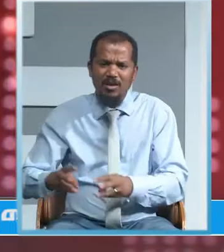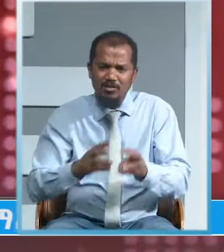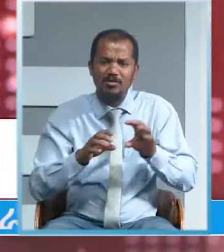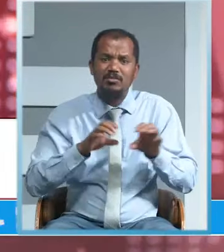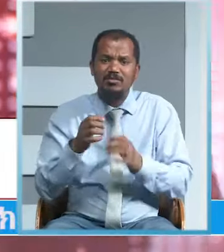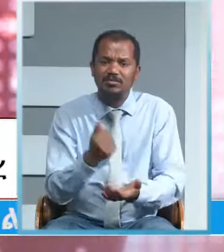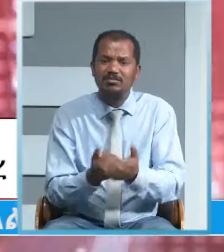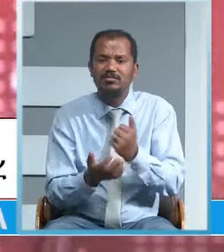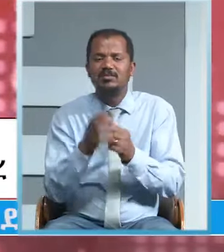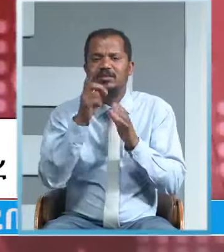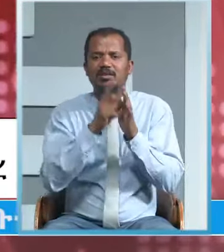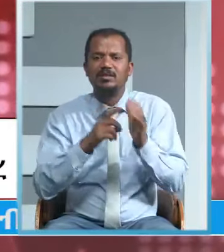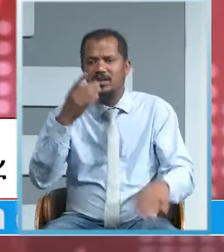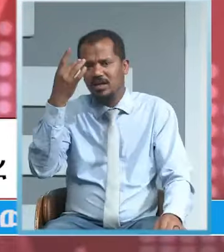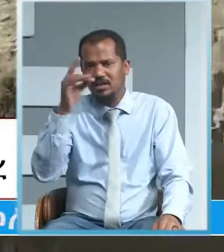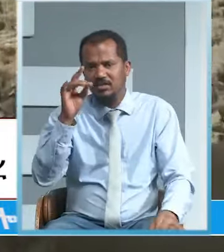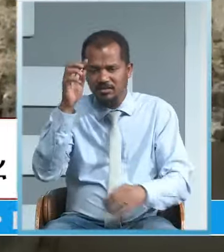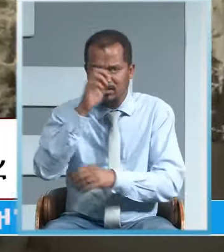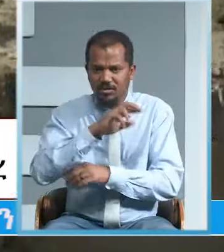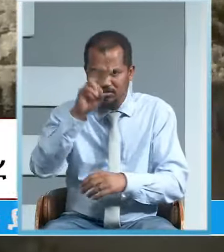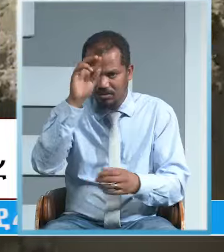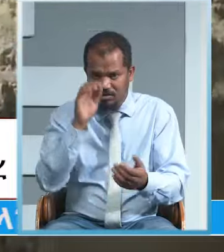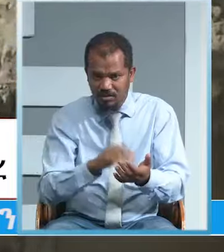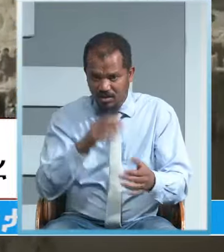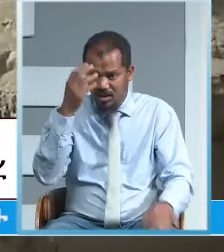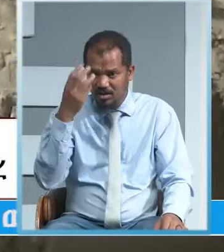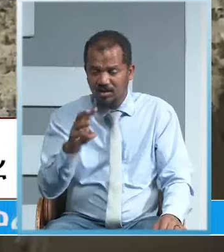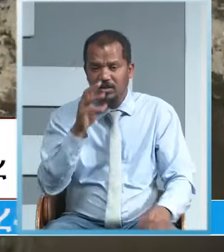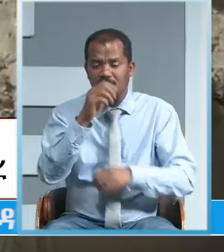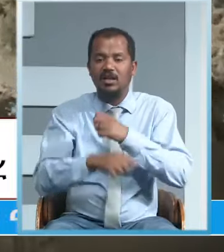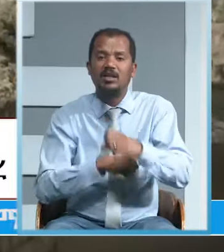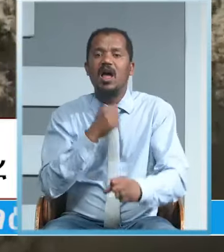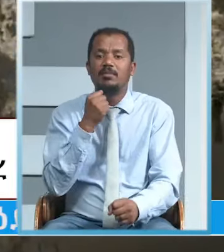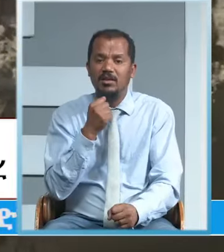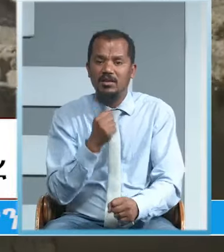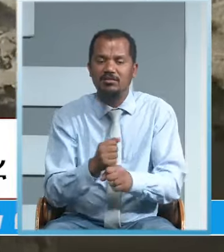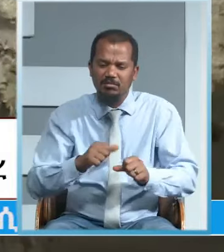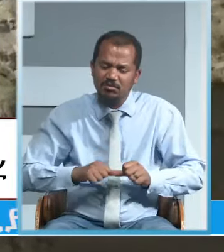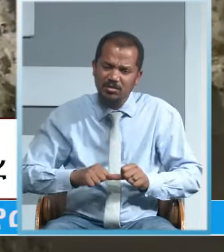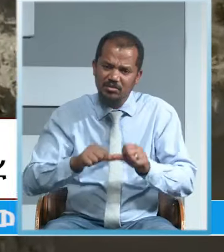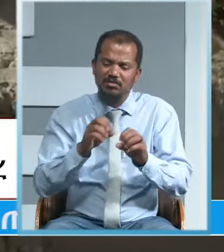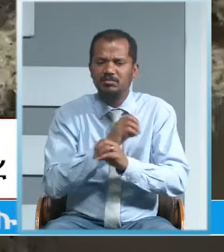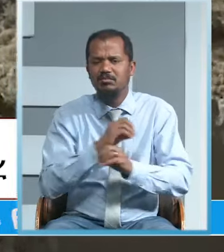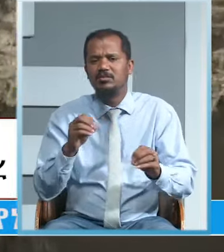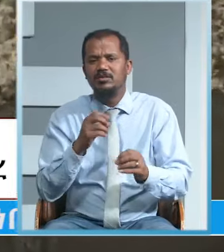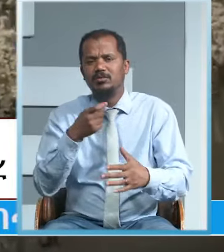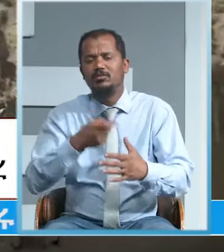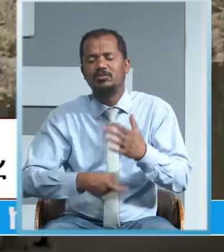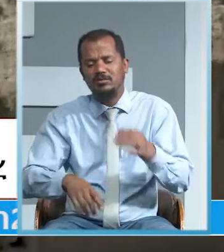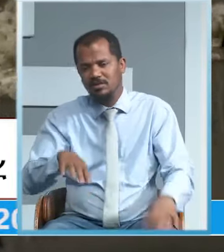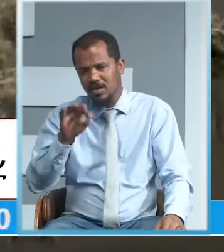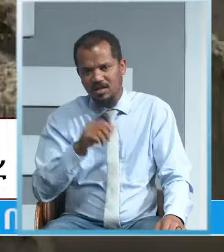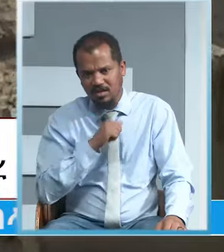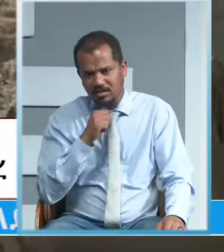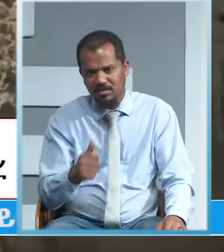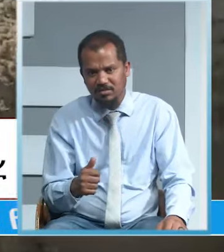የሚደረገው ርብርብ እስከ የካቲት 18 ቀን 2016 ዓመተ ምህረት ቢቀጥልም ምንም አይነት ውጤት